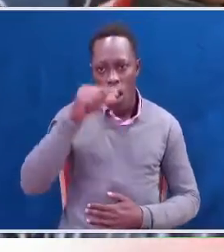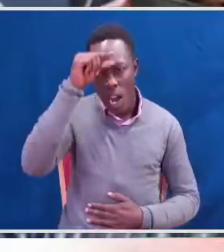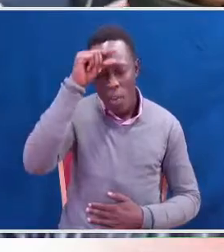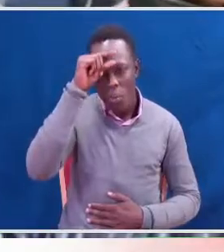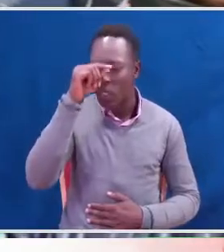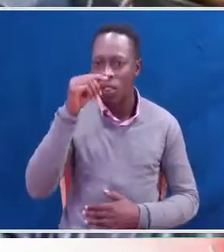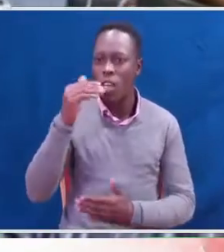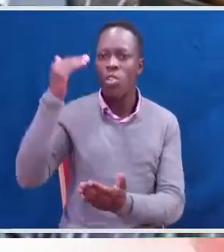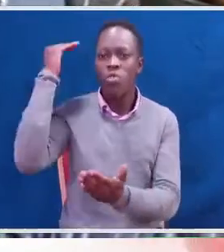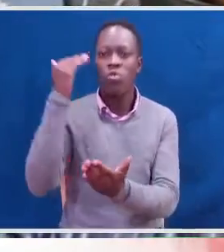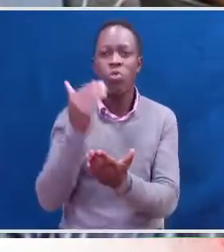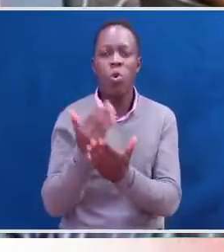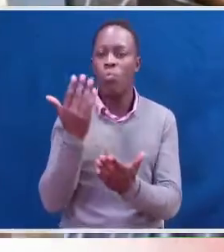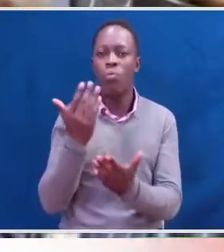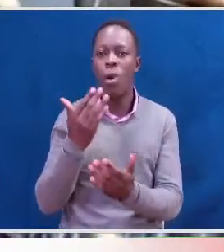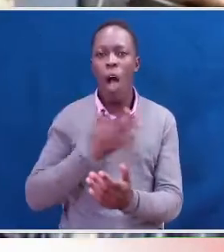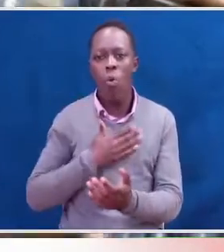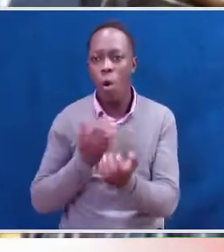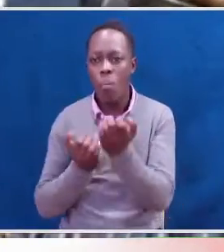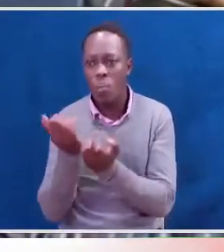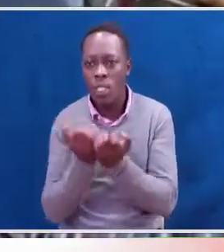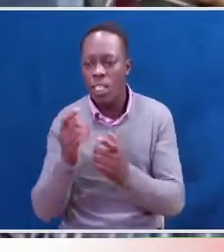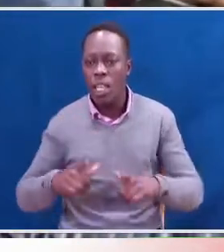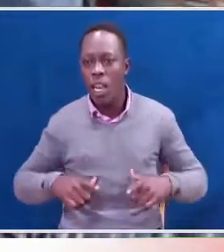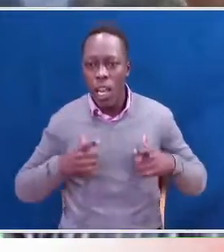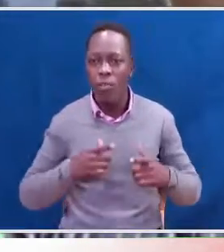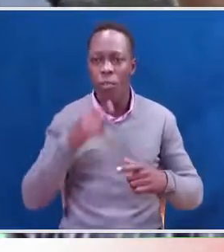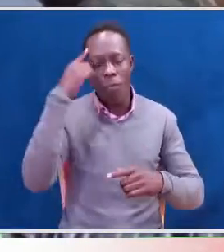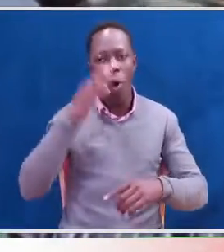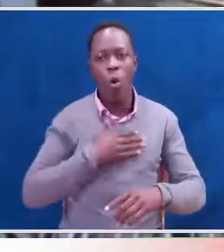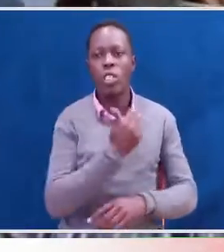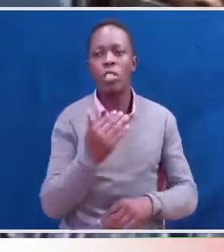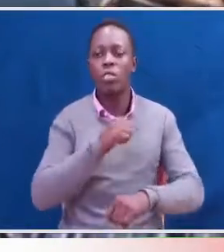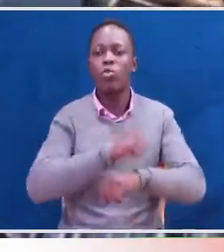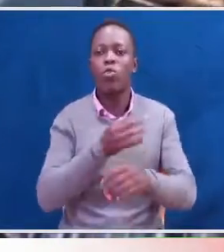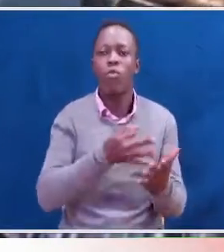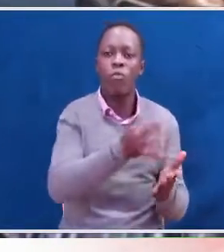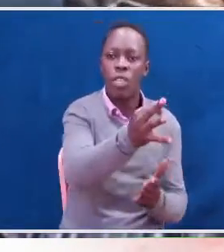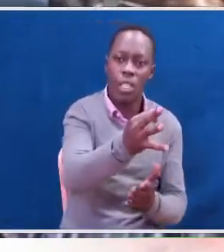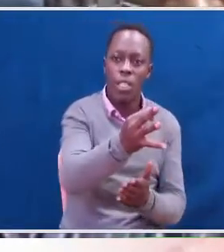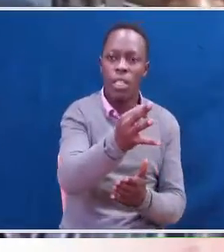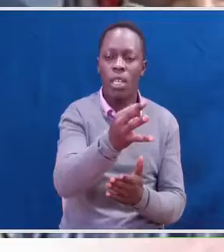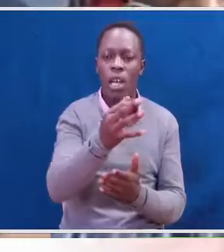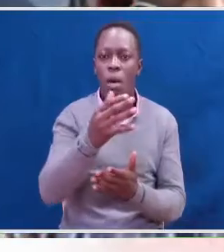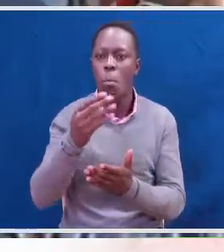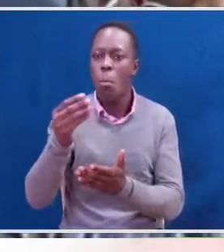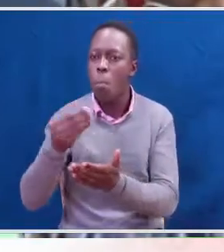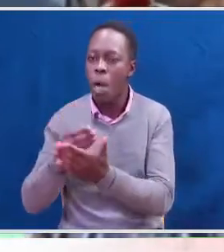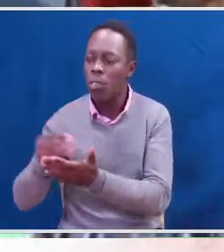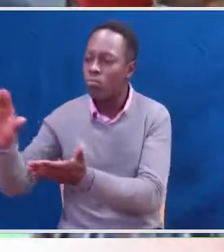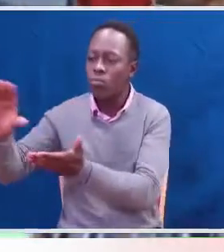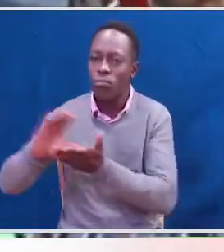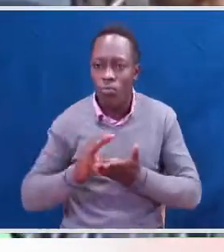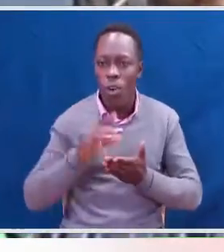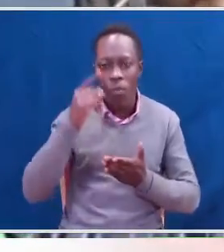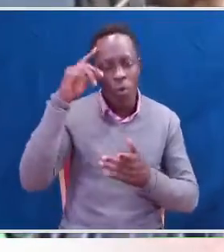inatusimamisha penye tunatolaanga pesa za kupeleka watoto shuleni, tutafanyaje? Emelokete pesa ngapi mbaye tutasaidia kama ni mwananchi wa